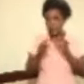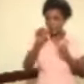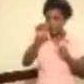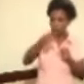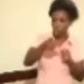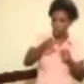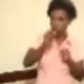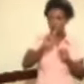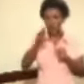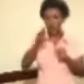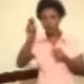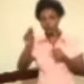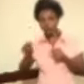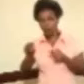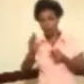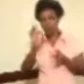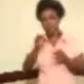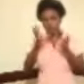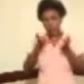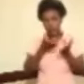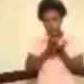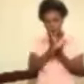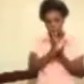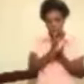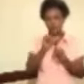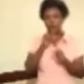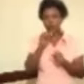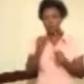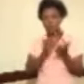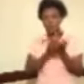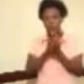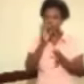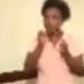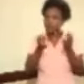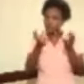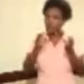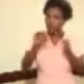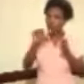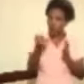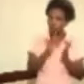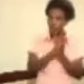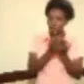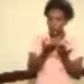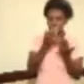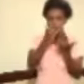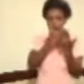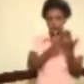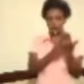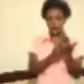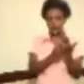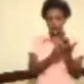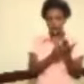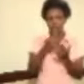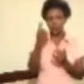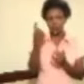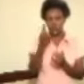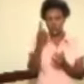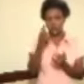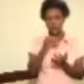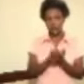livrer amendement constitutionnel ou bien livrer une autre constitution, mais en tout cas, engagement que je prends, c'est précisément